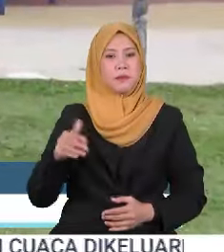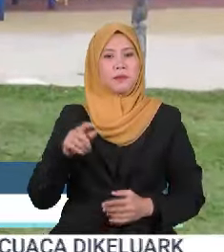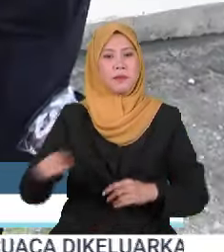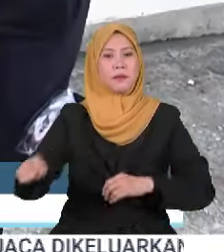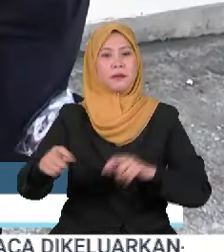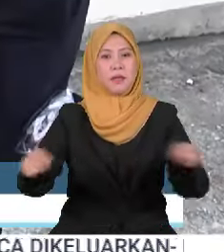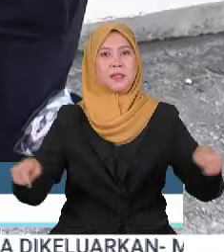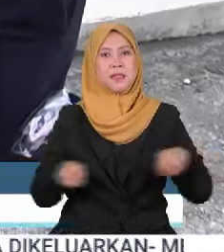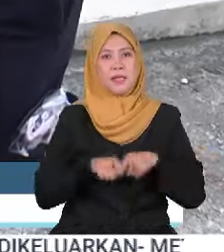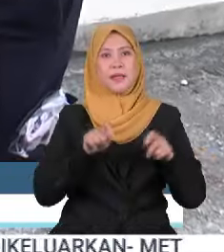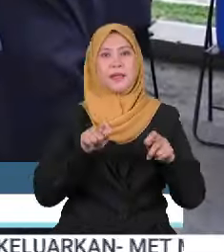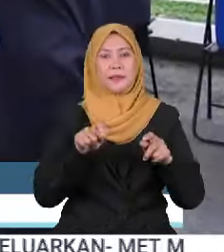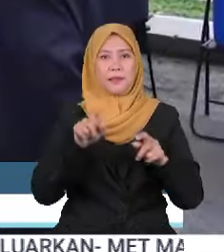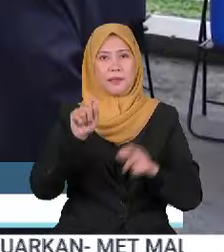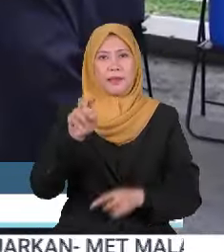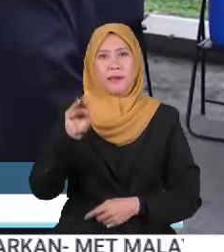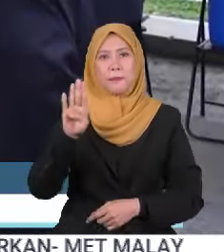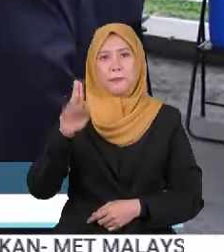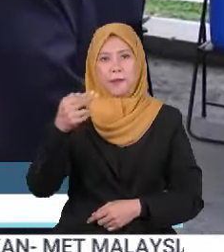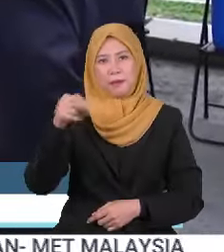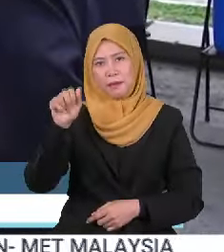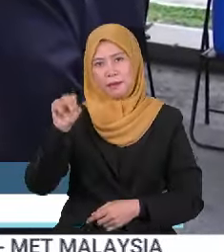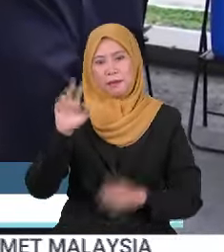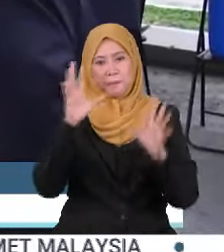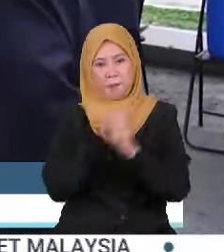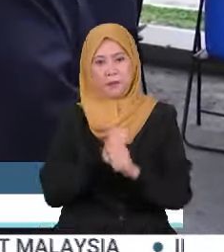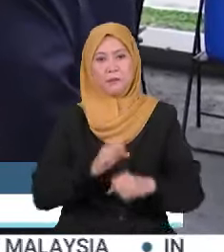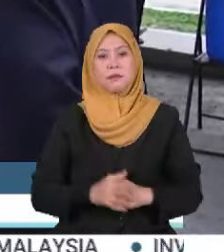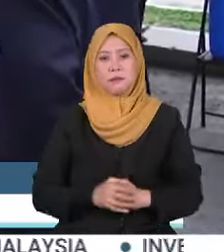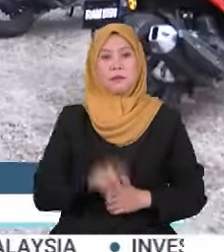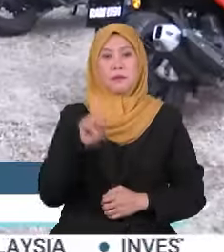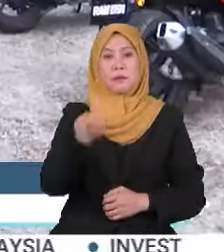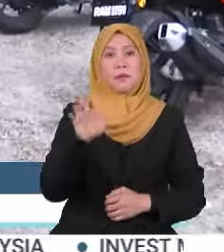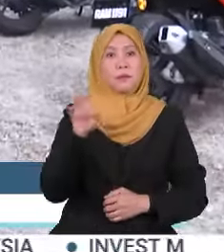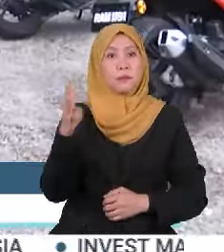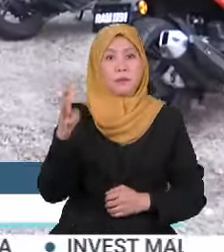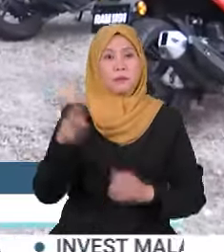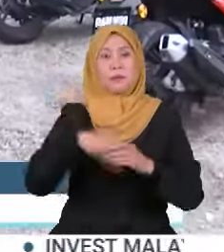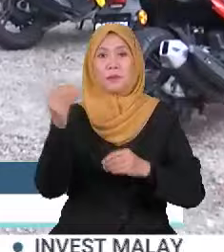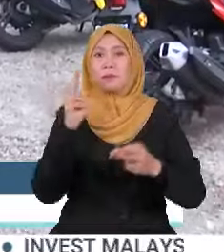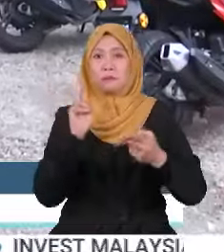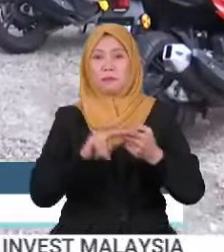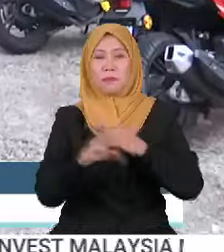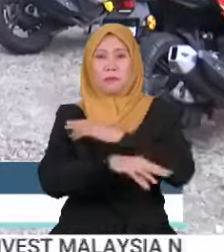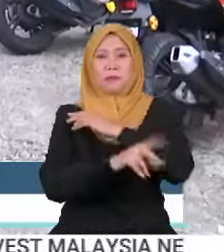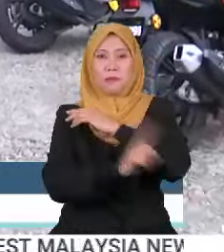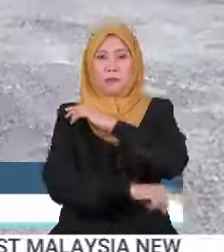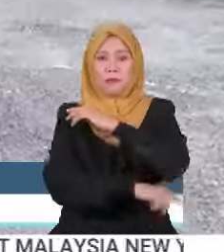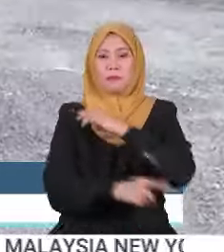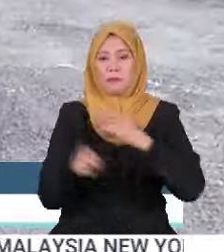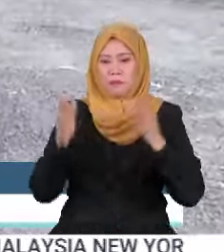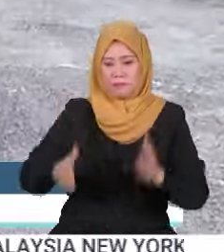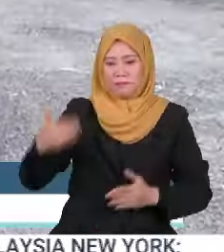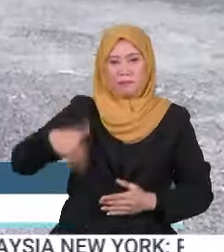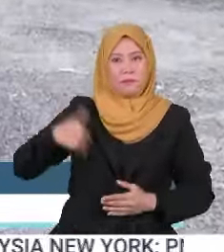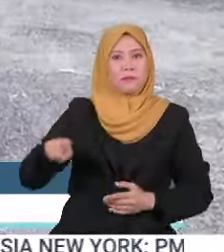Tasik Tambahan Ampang. Timbalan pengarahnya Eric Jusyang berkata 114 daripadanya dikeluarkan kepada warga asing yang tidak